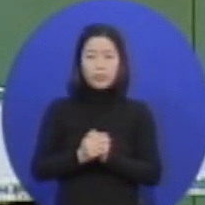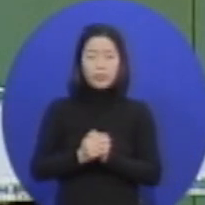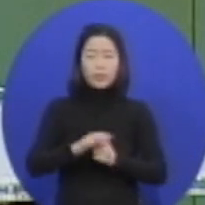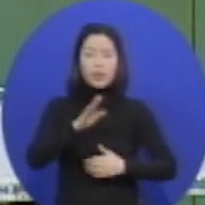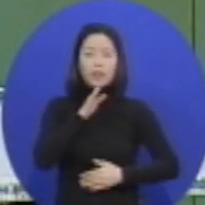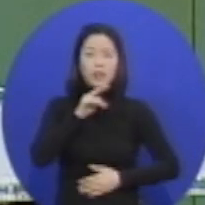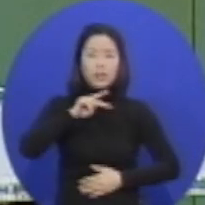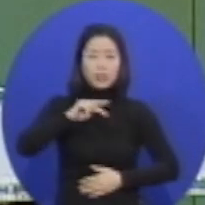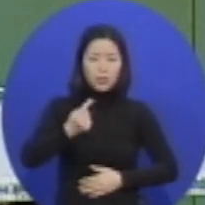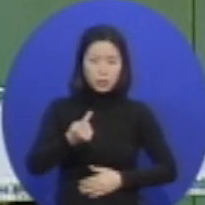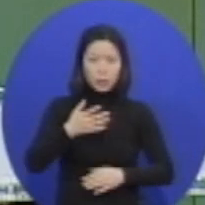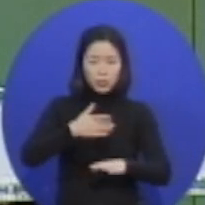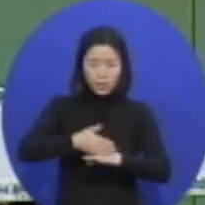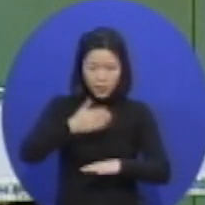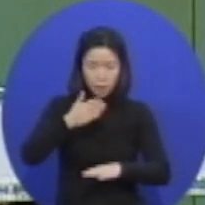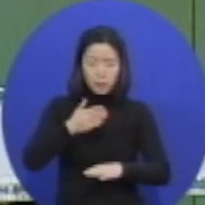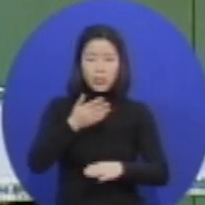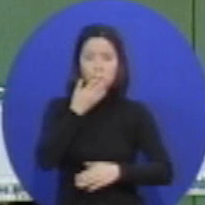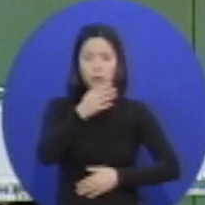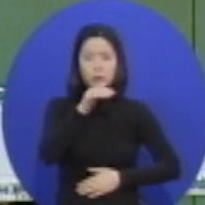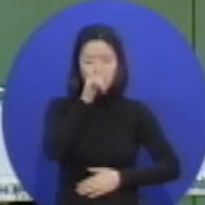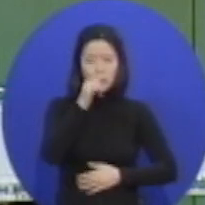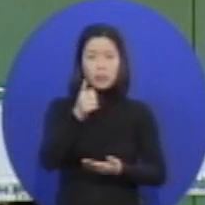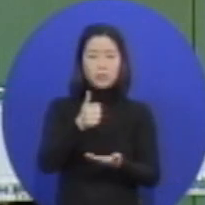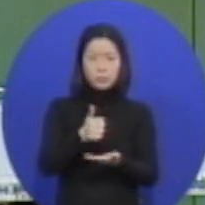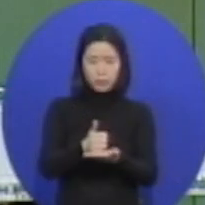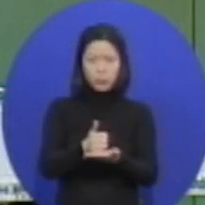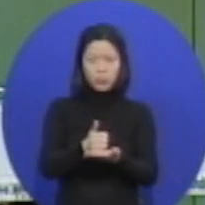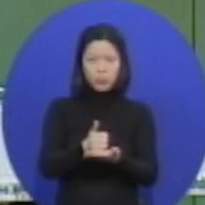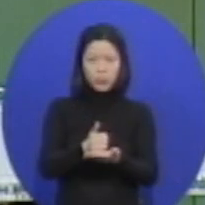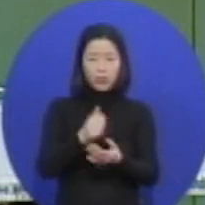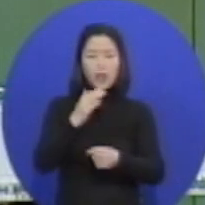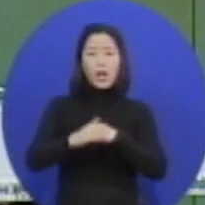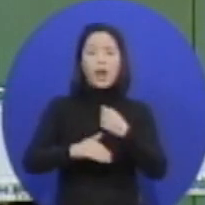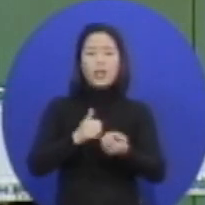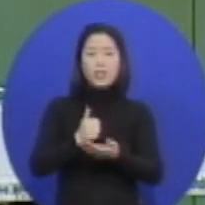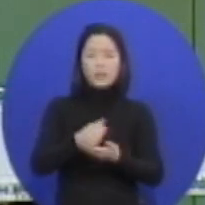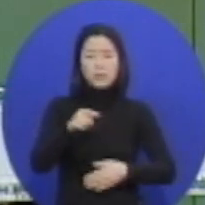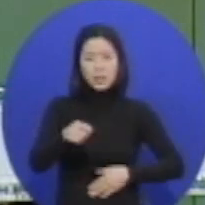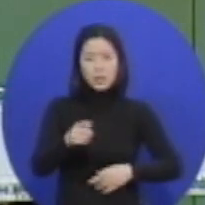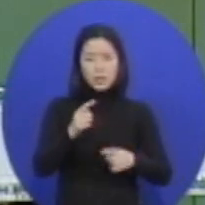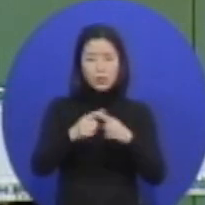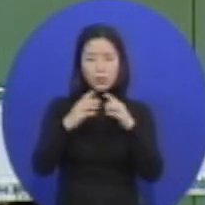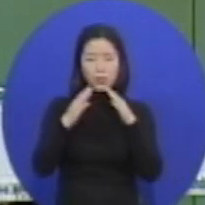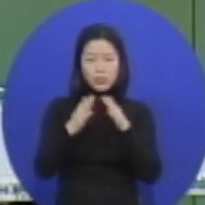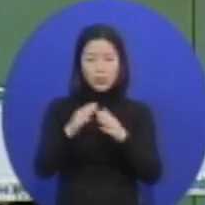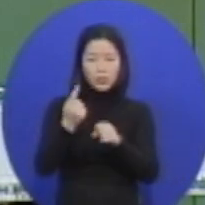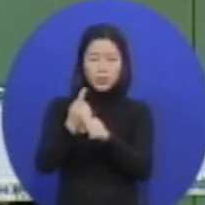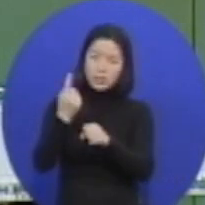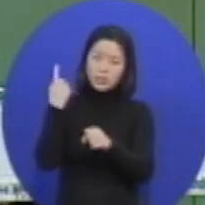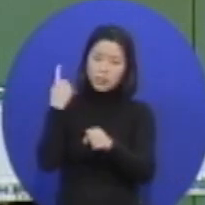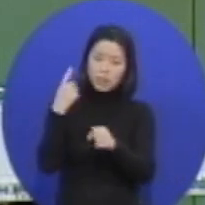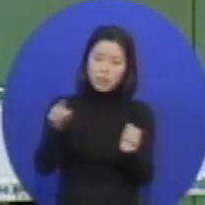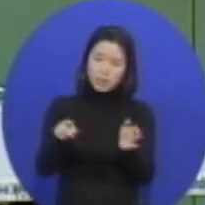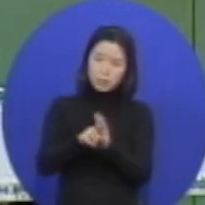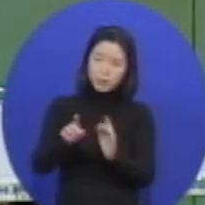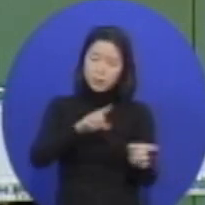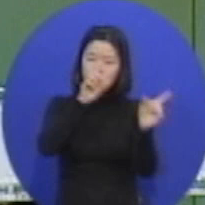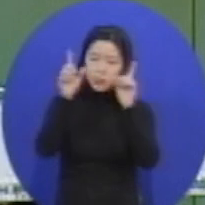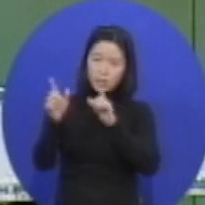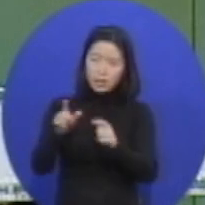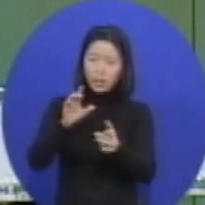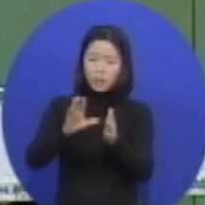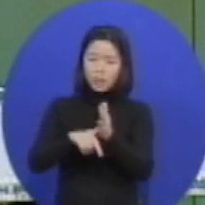그래도 감사할 수 있는 불 하나님 제가 이 교회에서 지난 한해 동안 신앙생활 하면서 이런 일 저런